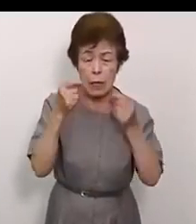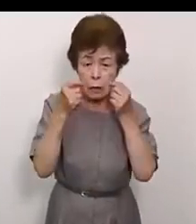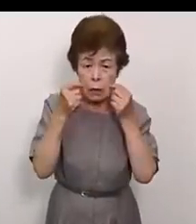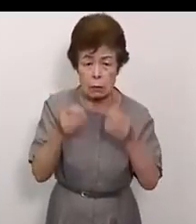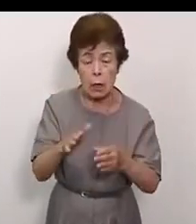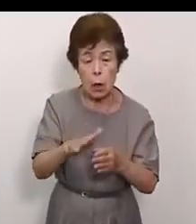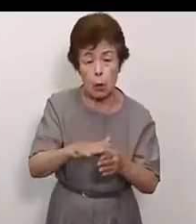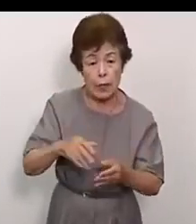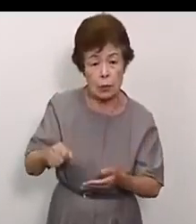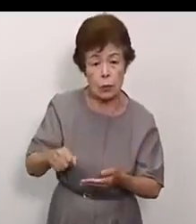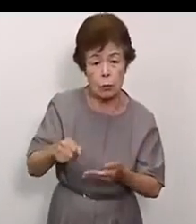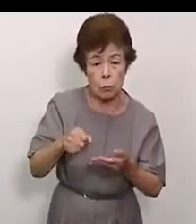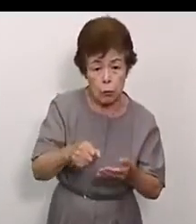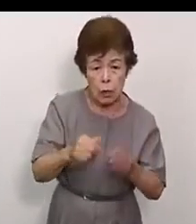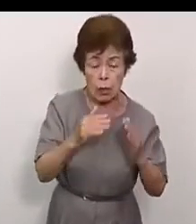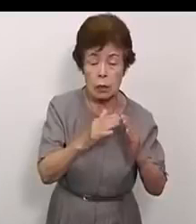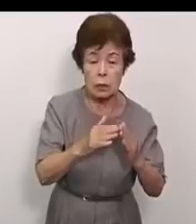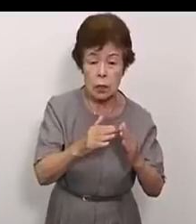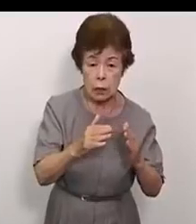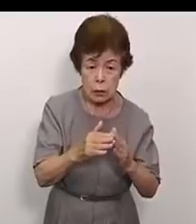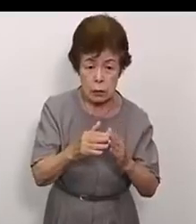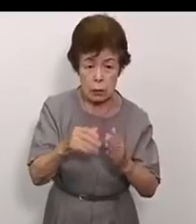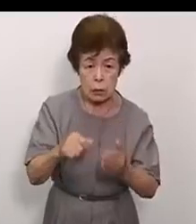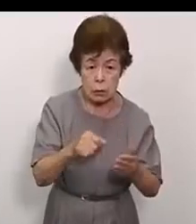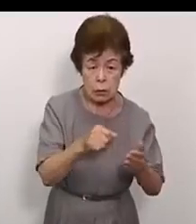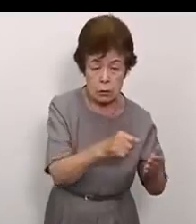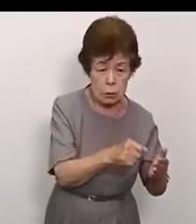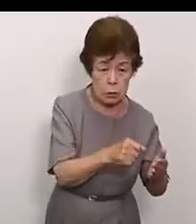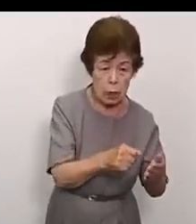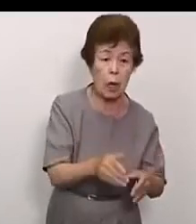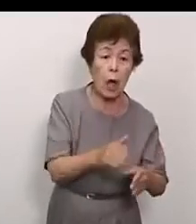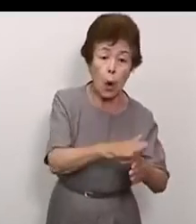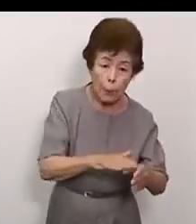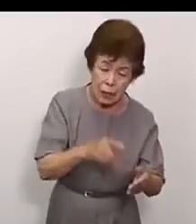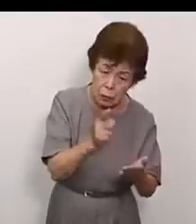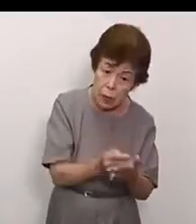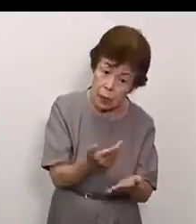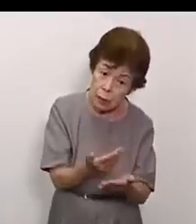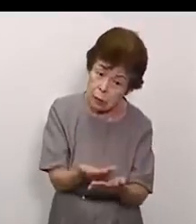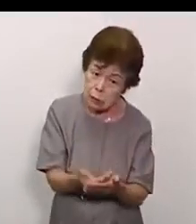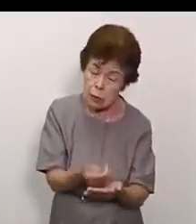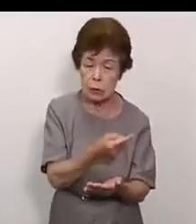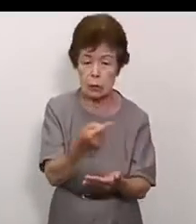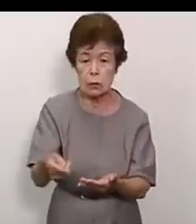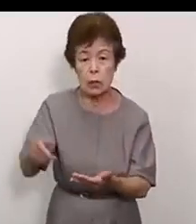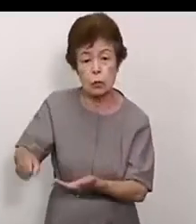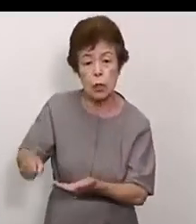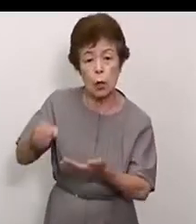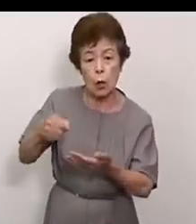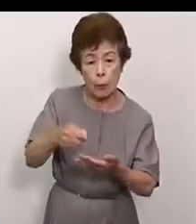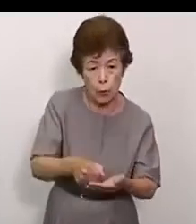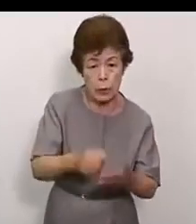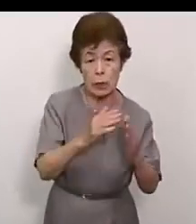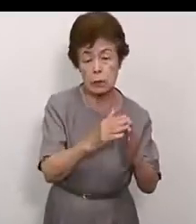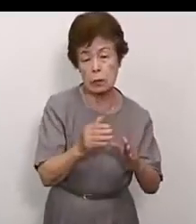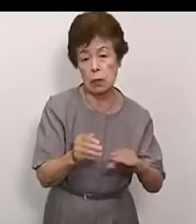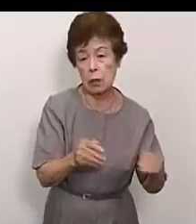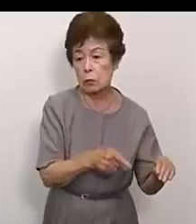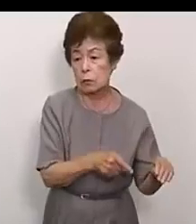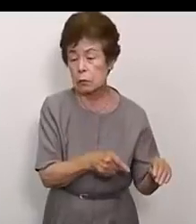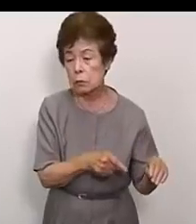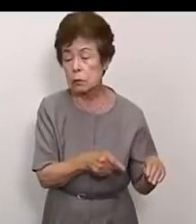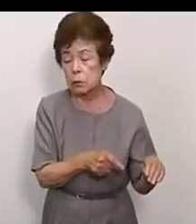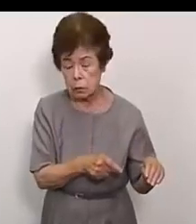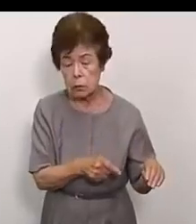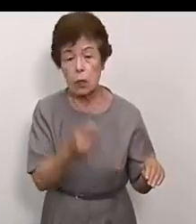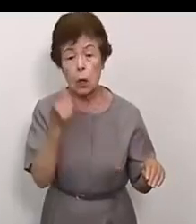って、お家、それでもお弁当だけは取りに来て、でそのお弁当を持ってお家に、帰ったんですが、でももしか